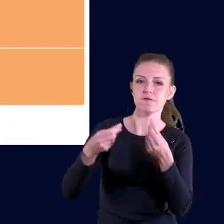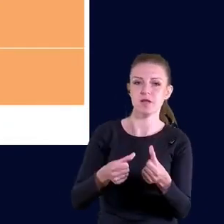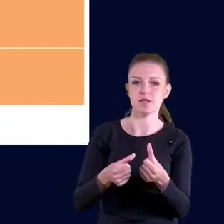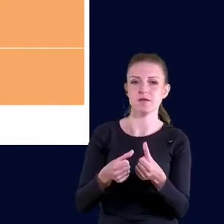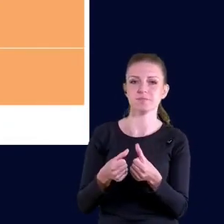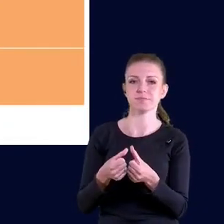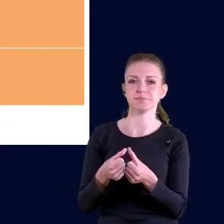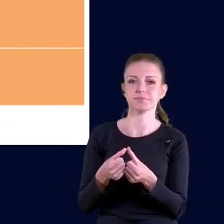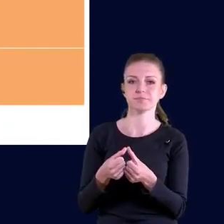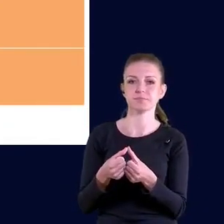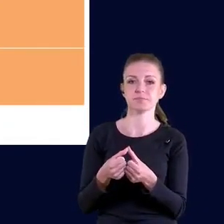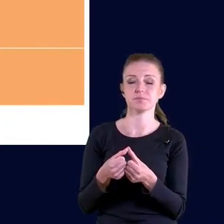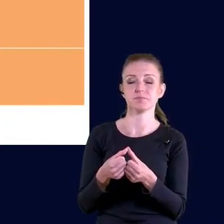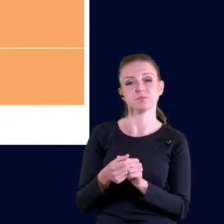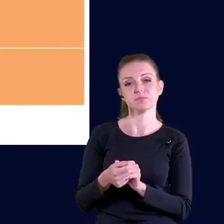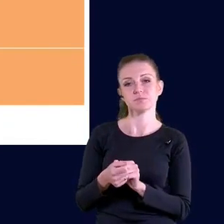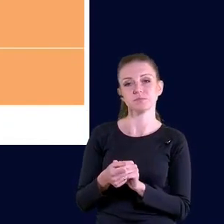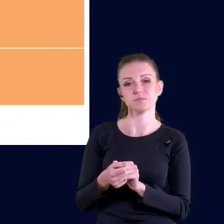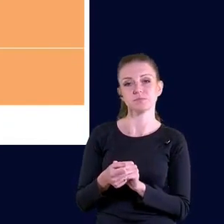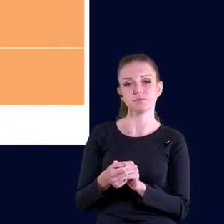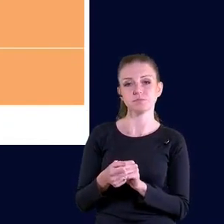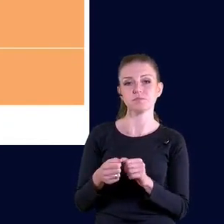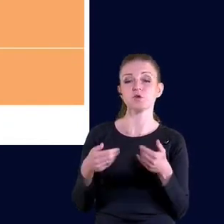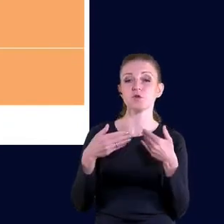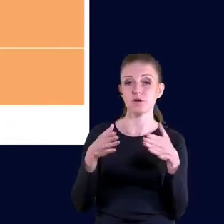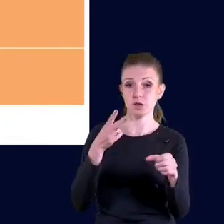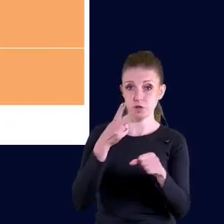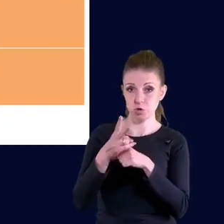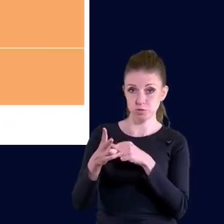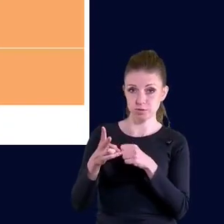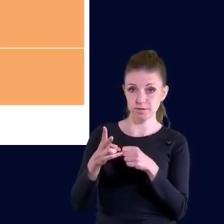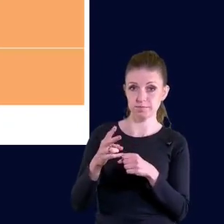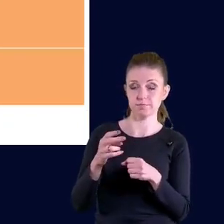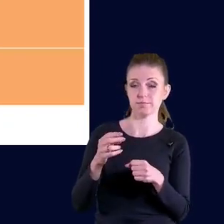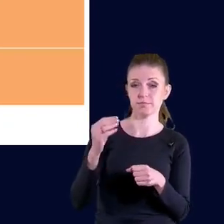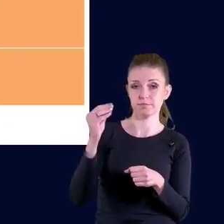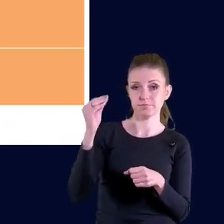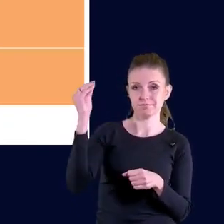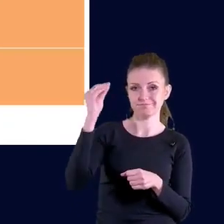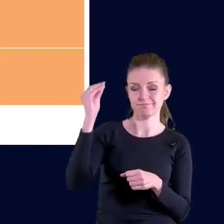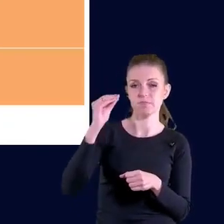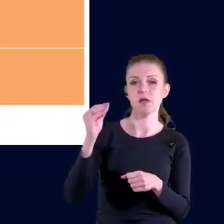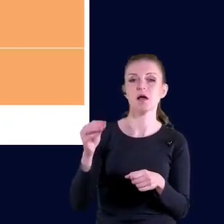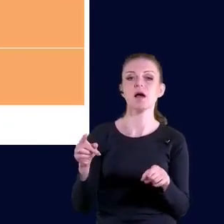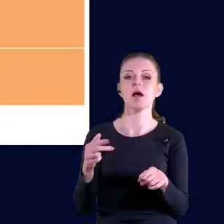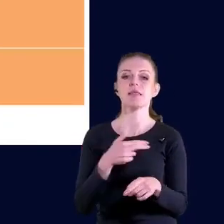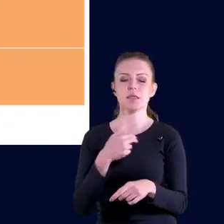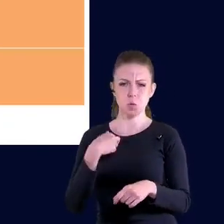chodzi o to otwarty dostęp do publikacji naukowych zarządzanie danymi badawczymi to nasze uniwersytety radzą sobie